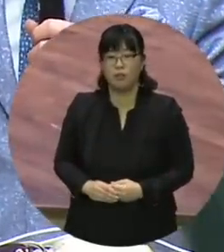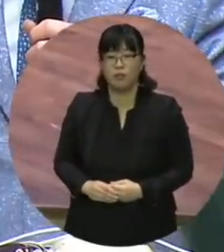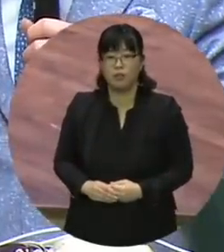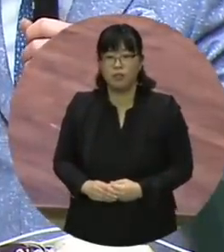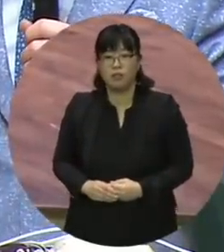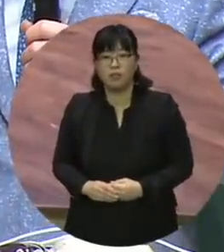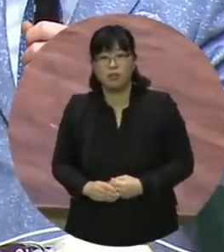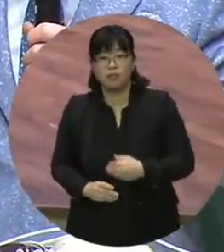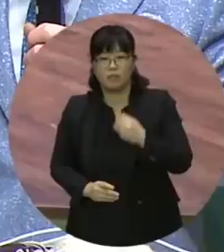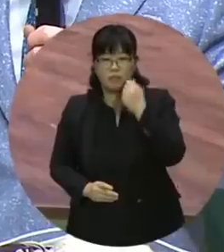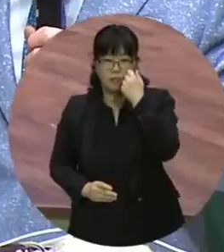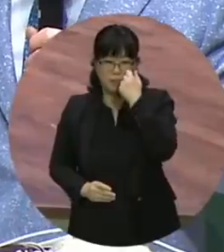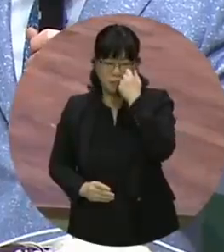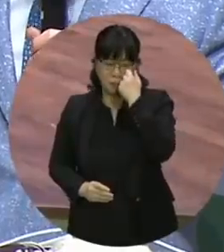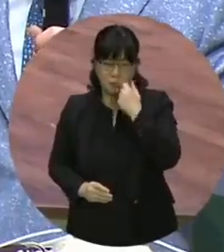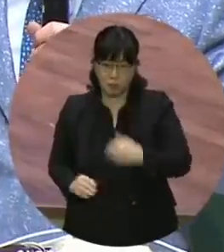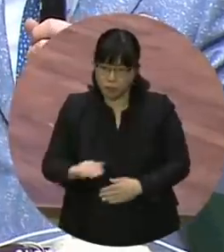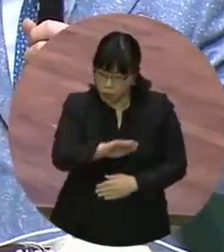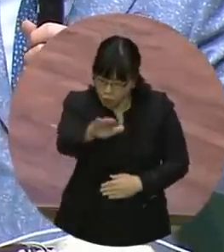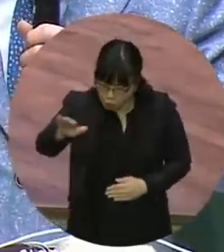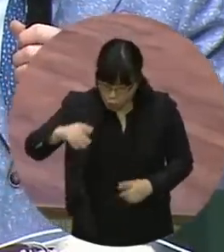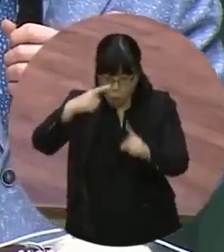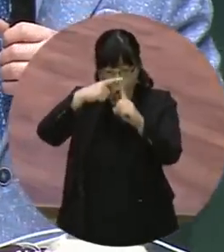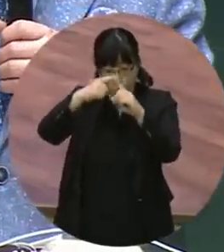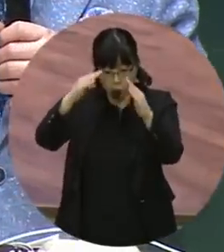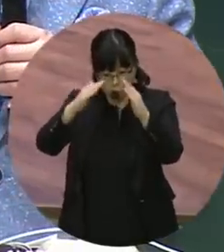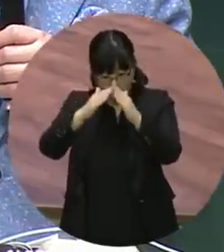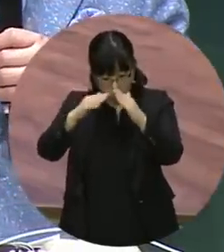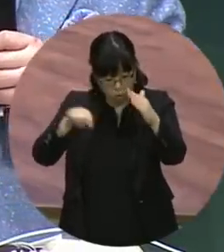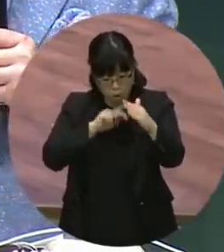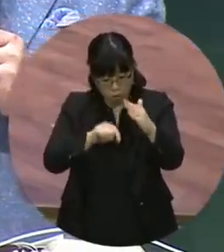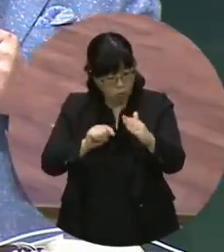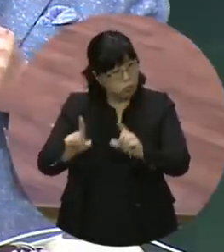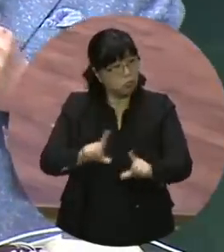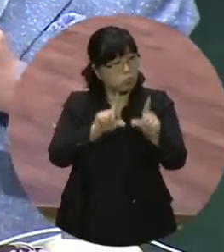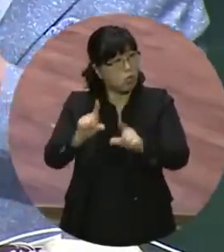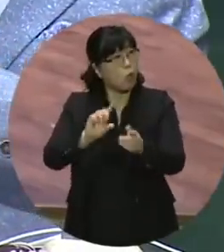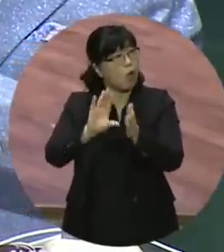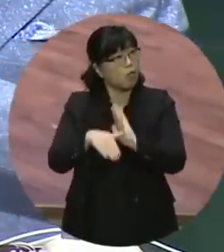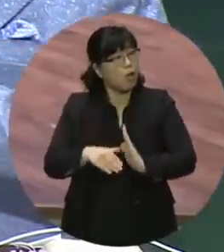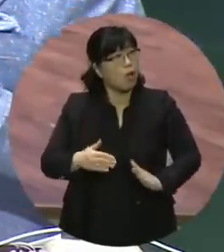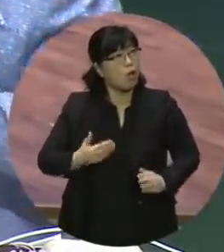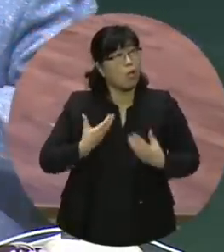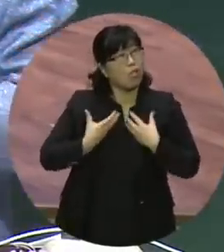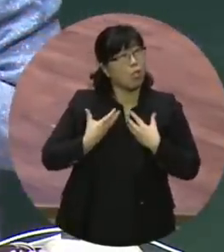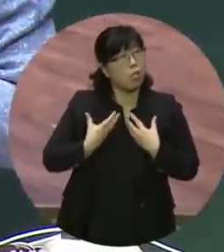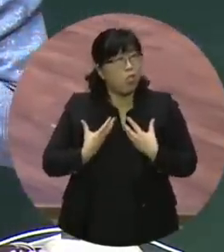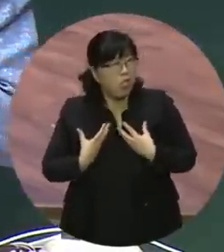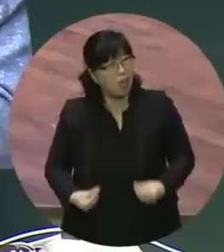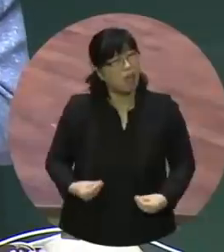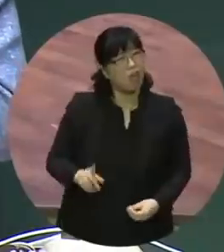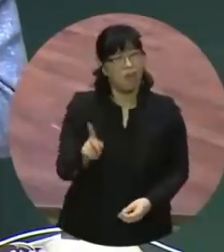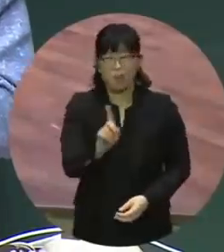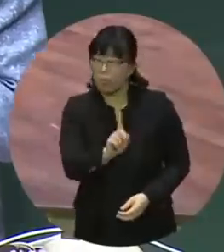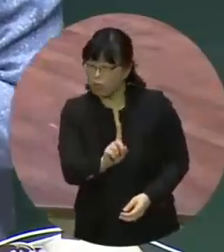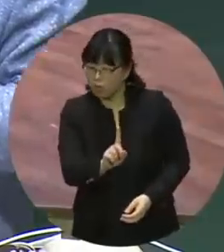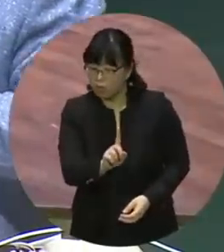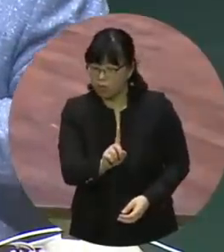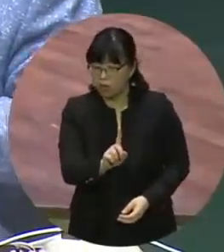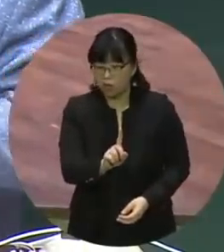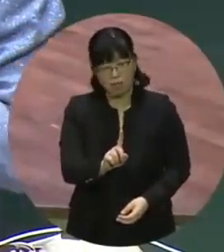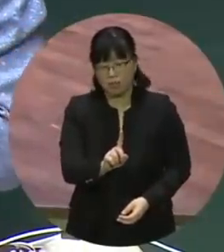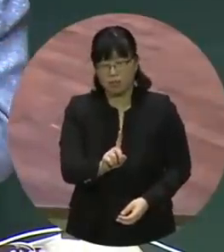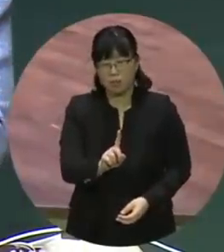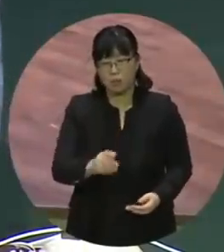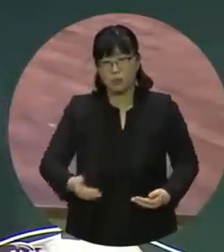아니 그리스도의 집에 아버지 집에 있는데 뭐가 시험 들게 있어요? 뭐가 낙심됩니까? 그 전부 다